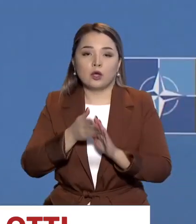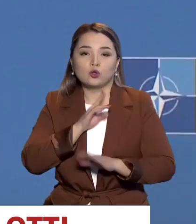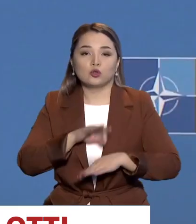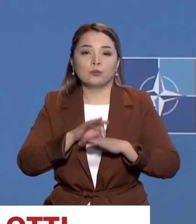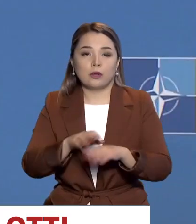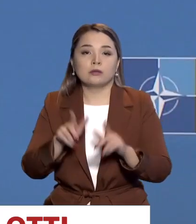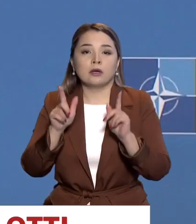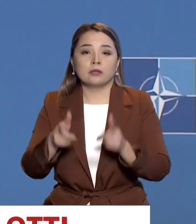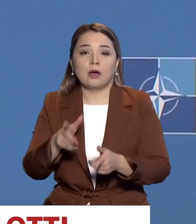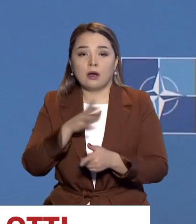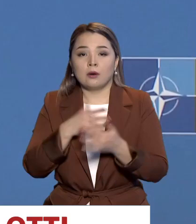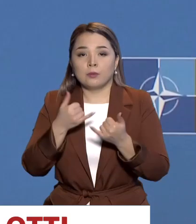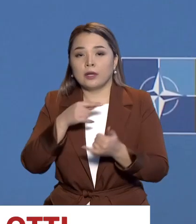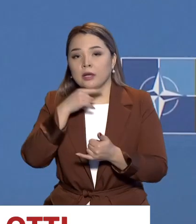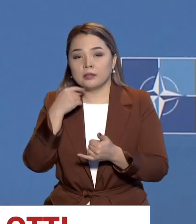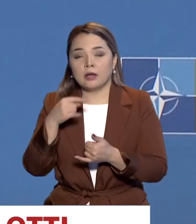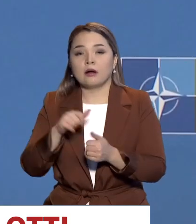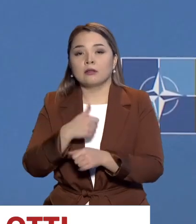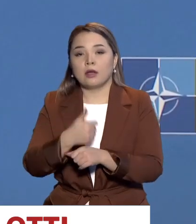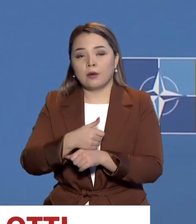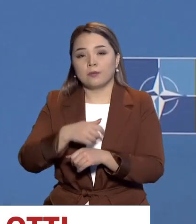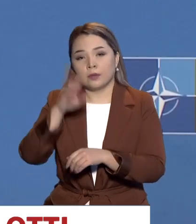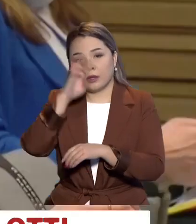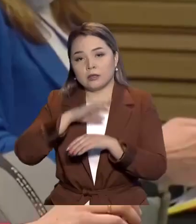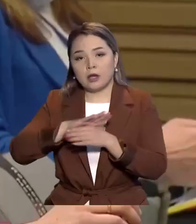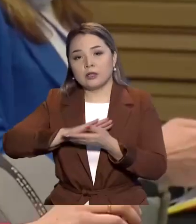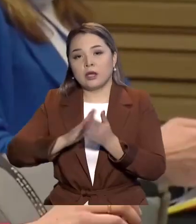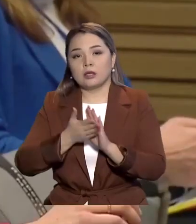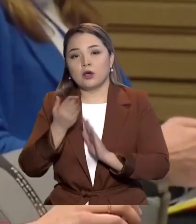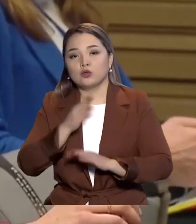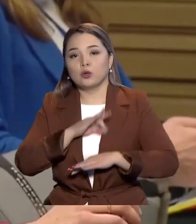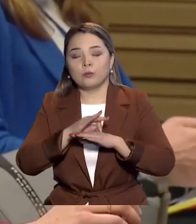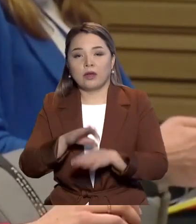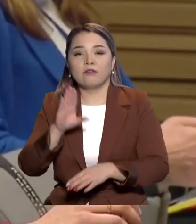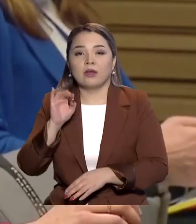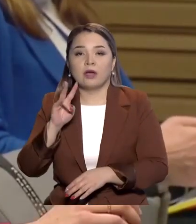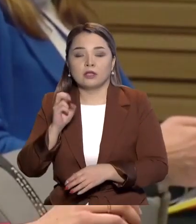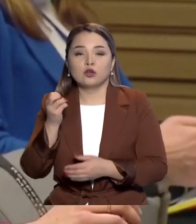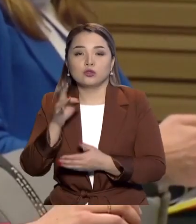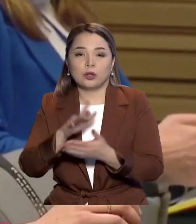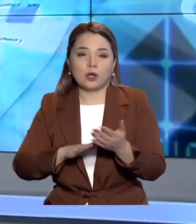деп мәлімдеді. Ресей мен батыс елдері арасындағы келіссөздер бүгін Венада жалғасады.